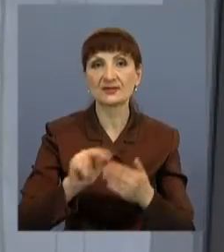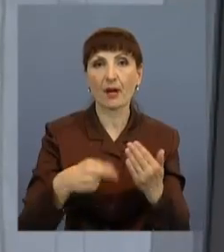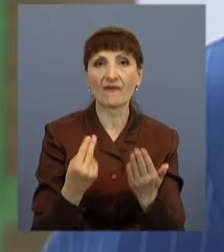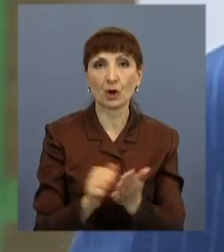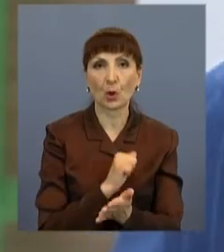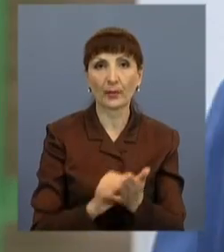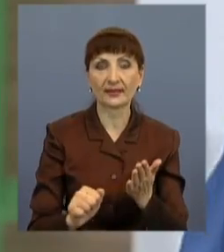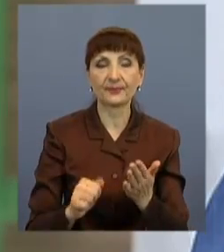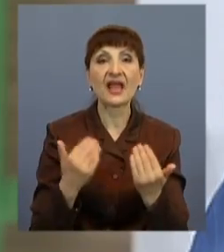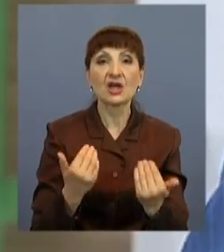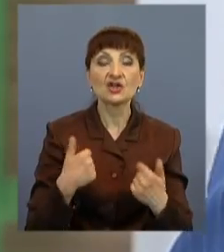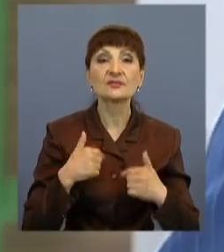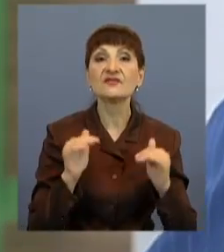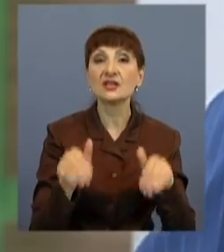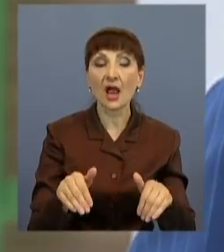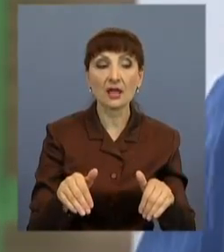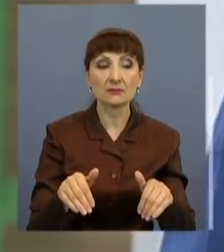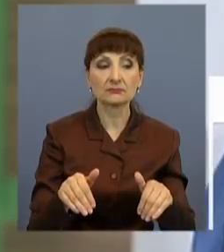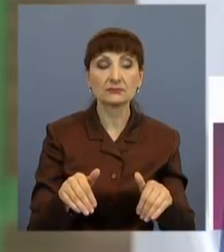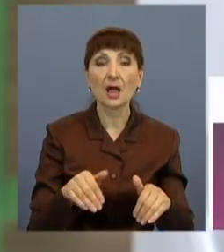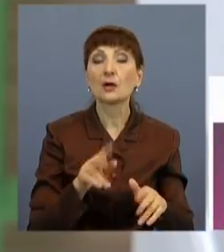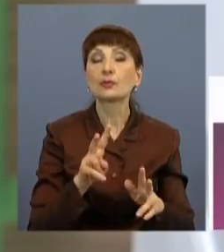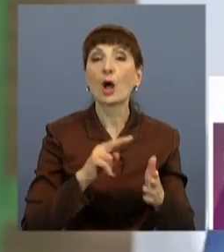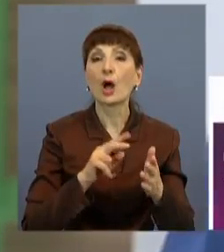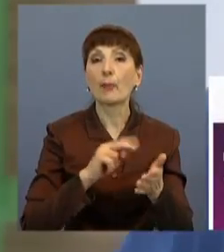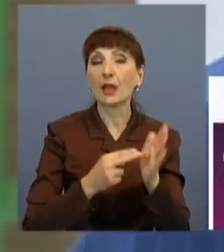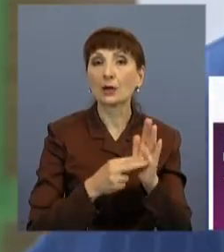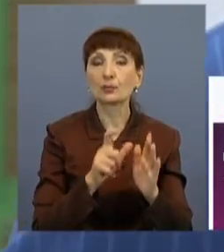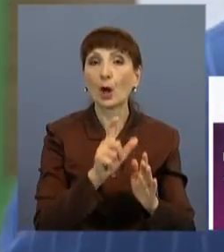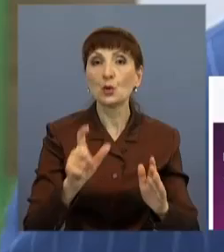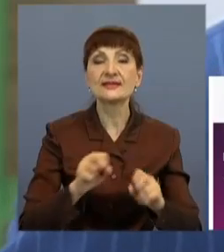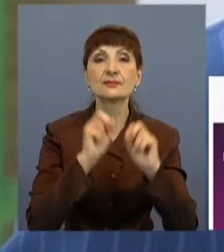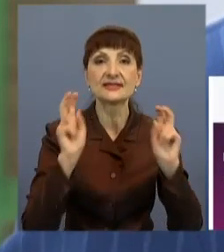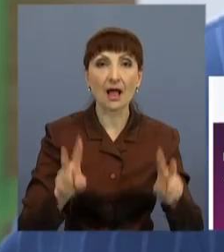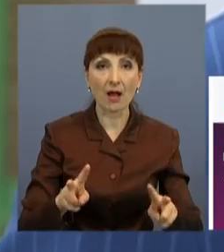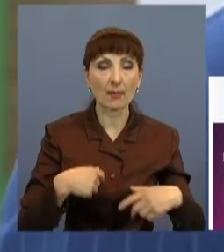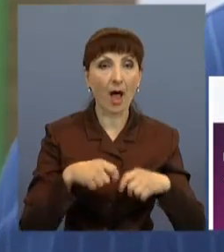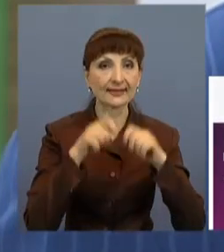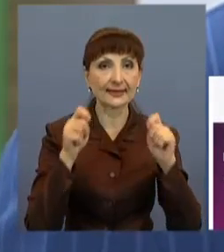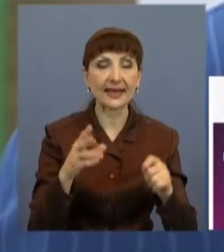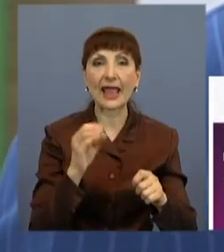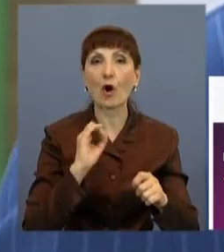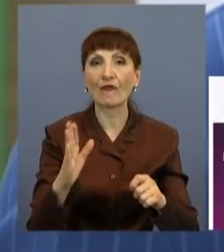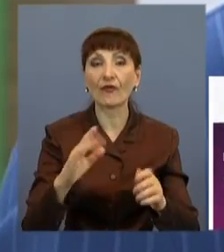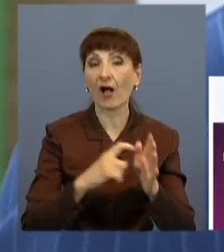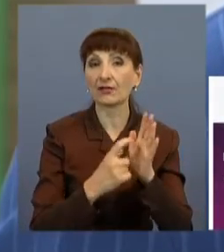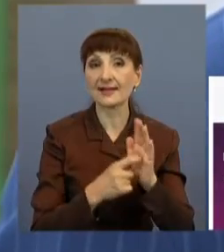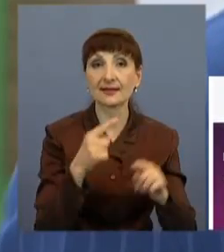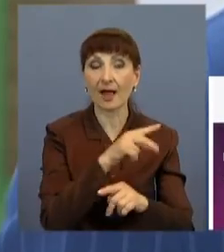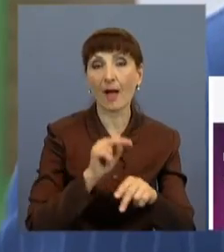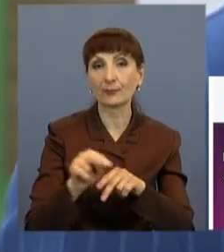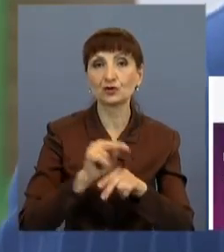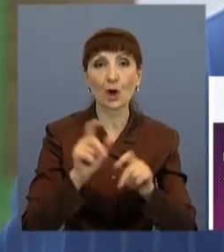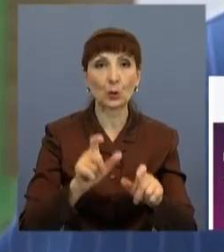документ. Мы сейчас внедряем планшеты. Люди специально открыли ИГОВ-классы. Там обучают